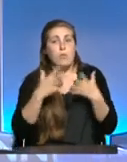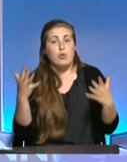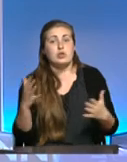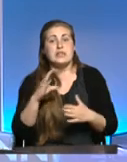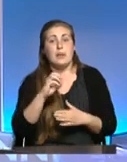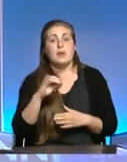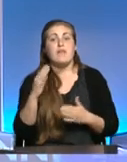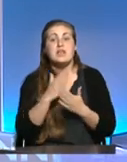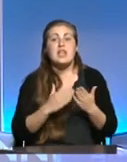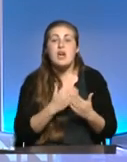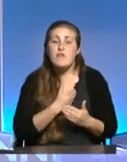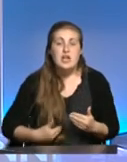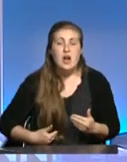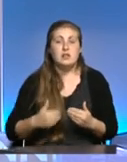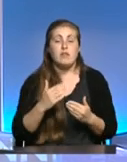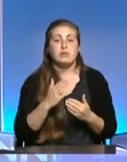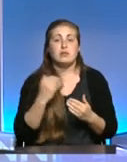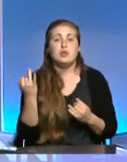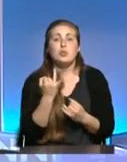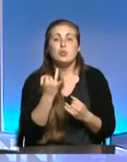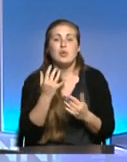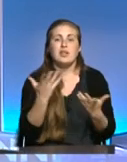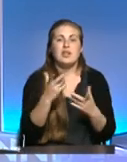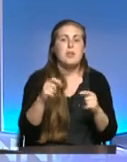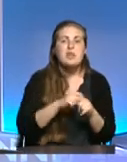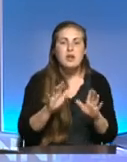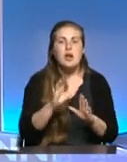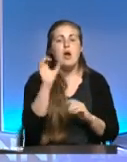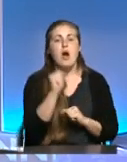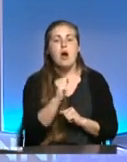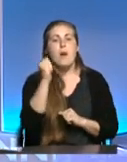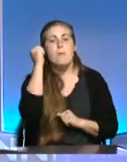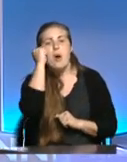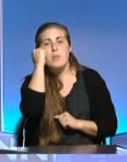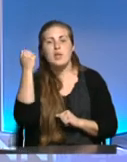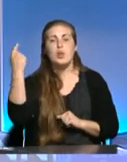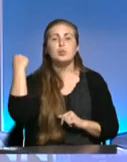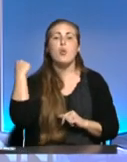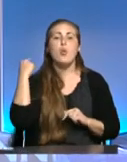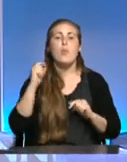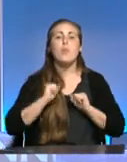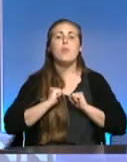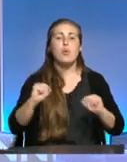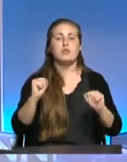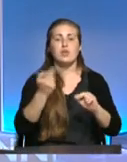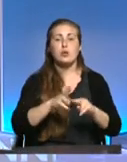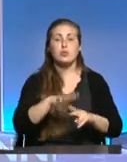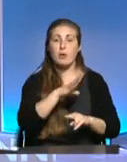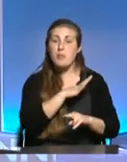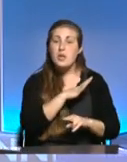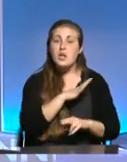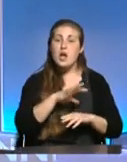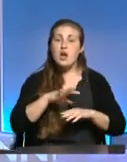наверное интересует не материальные какие-то блага в первую очередь непосредственно память о память о том подвиги до который был совершён нашим